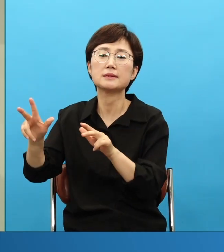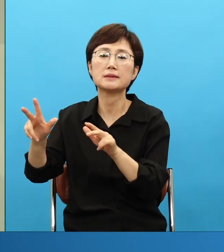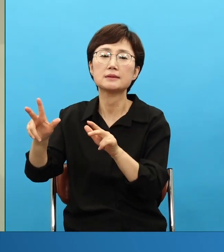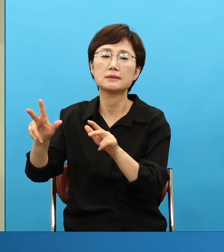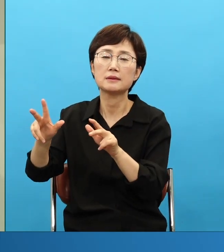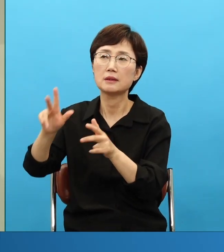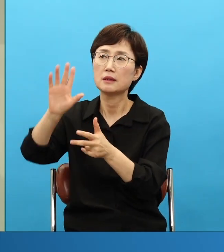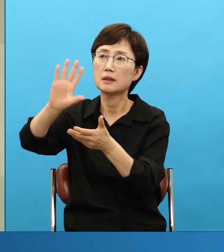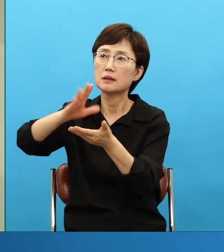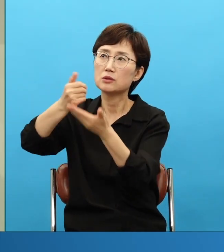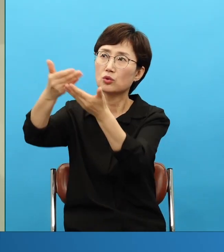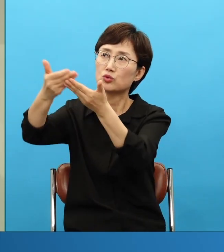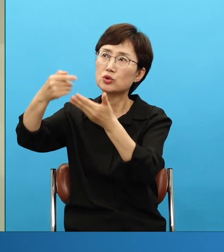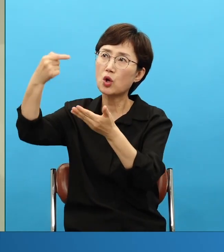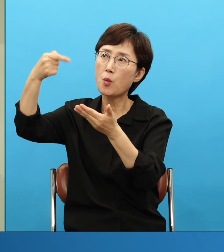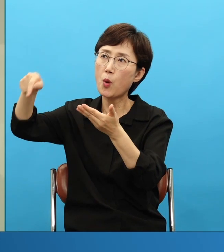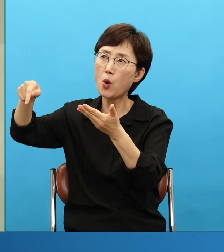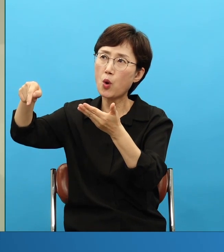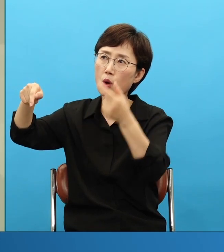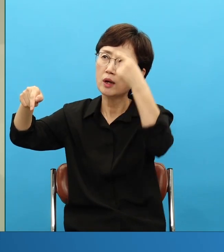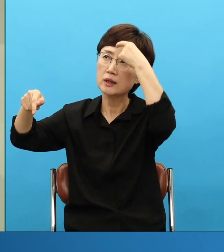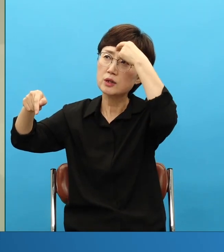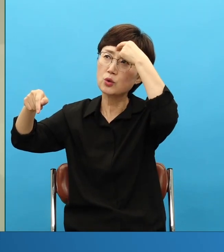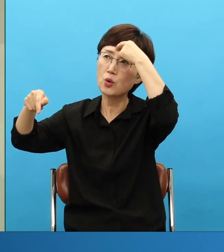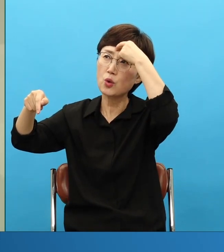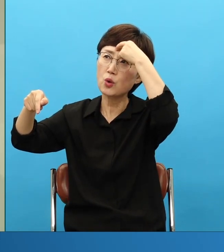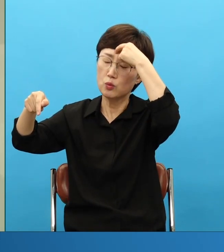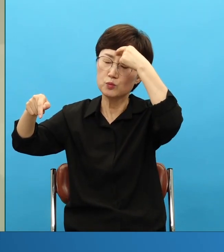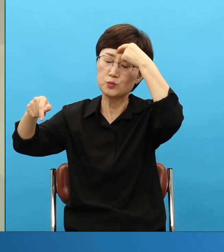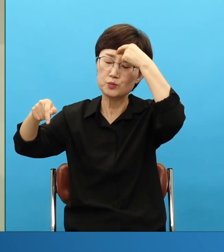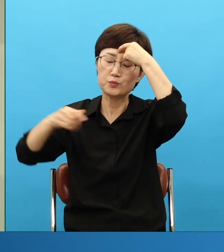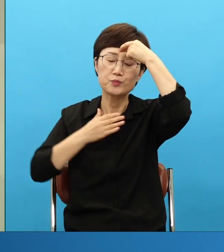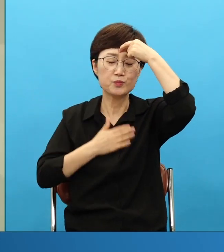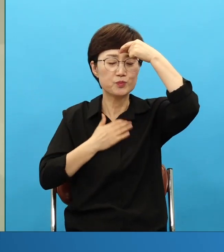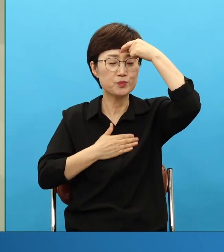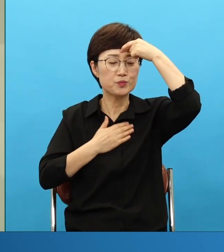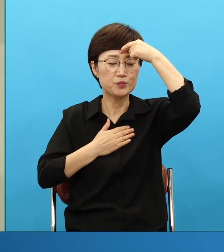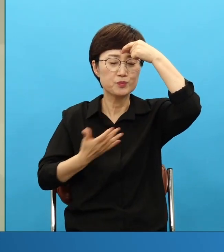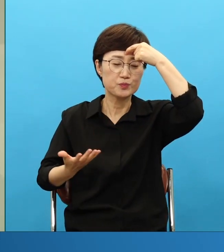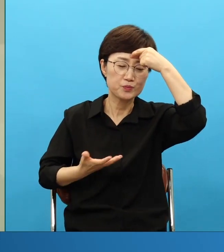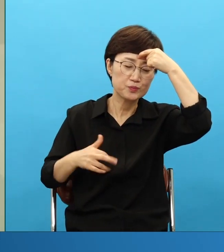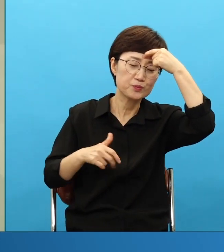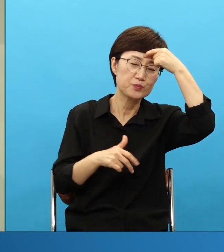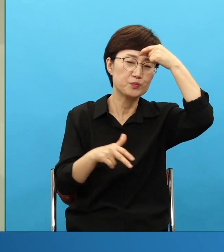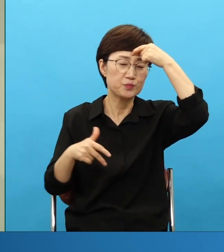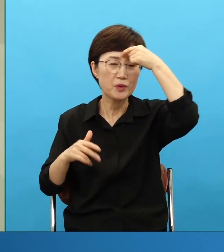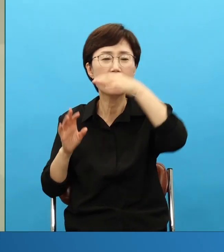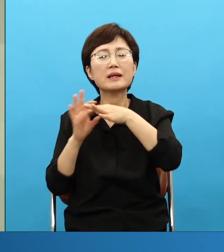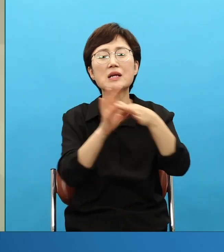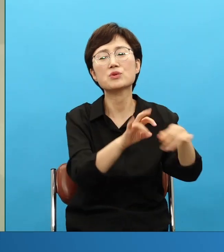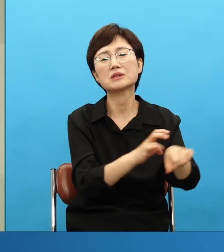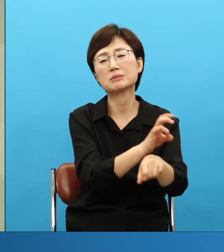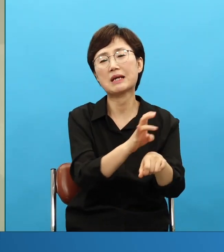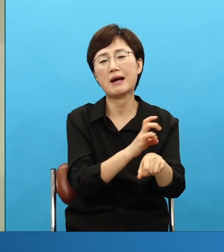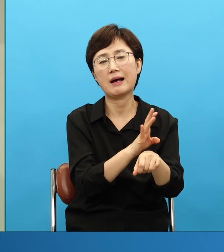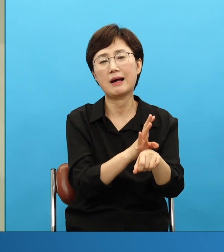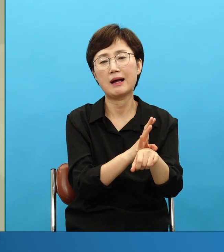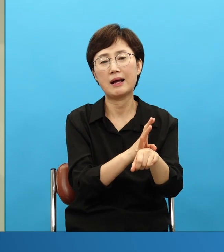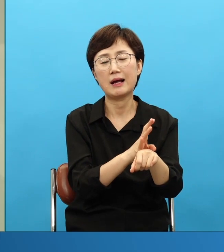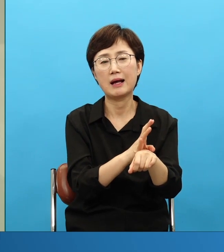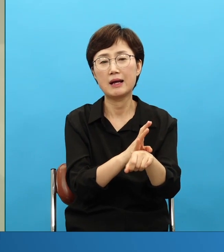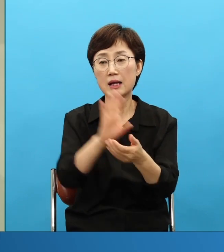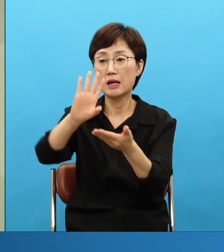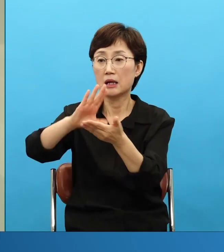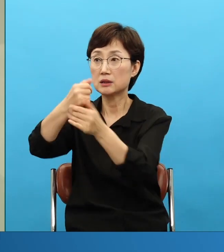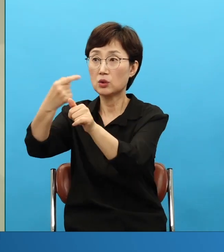your eyes, pray with what Christ gave you. 예, 다른 거에서 응답이 안 와요. And so it's because we do something else that answers do not 약속 come. 드릴 수 있습니다. I can promise